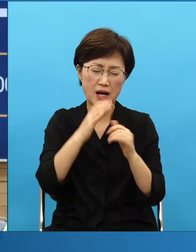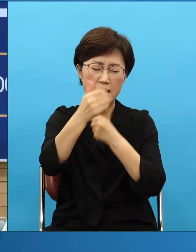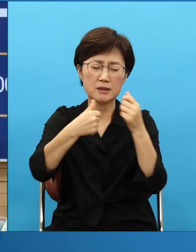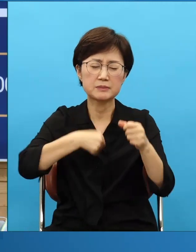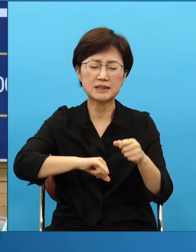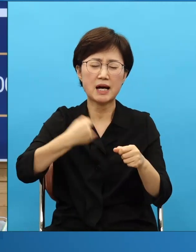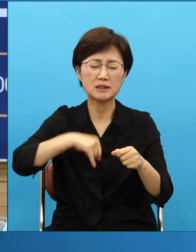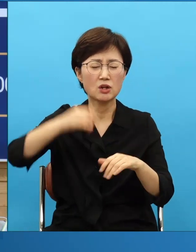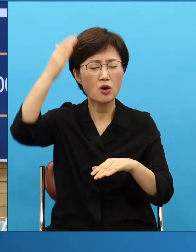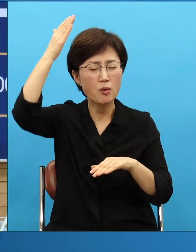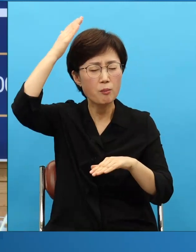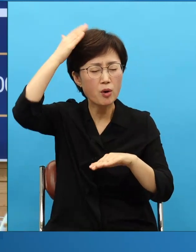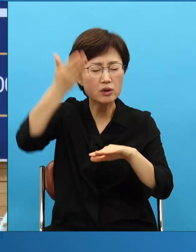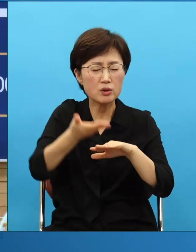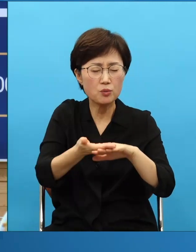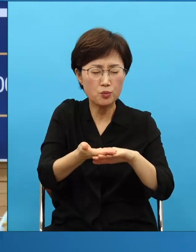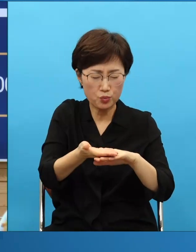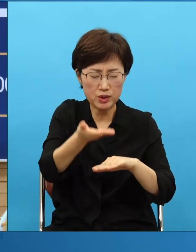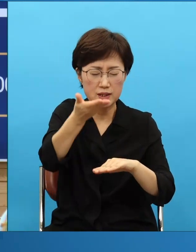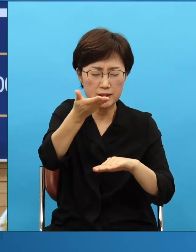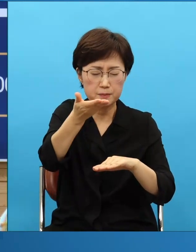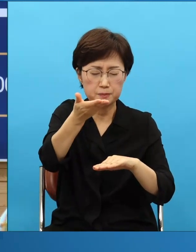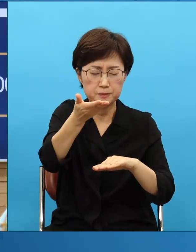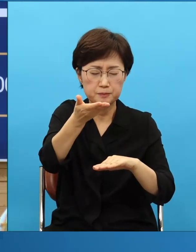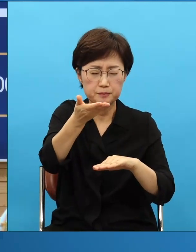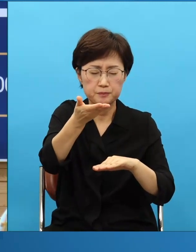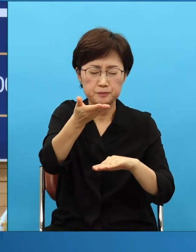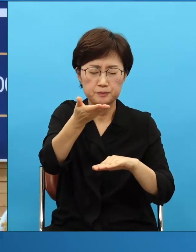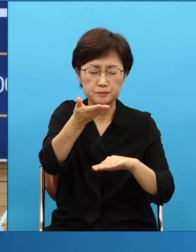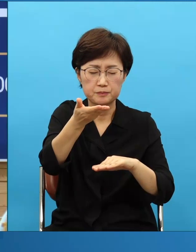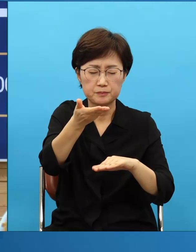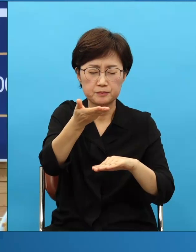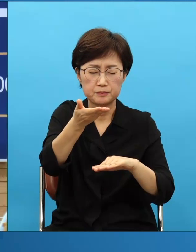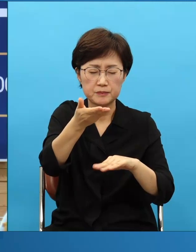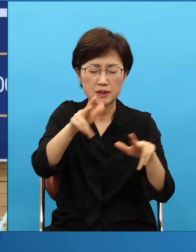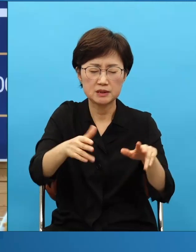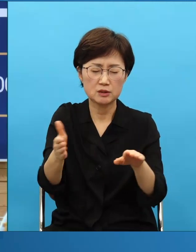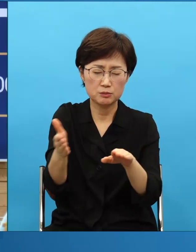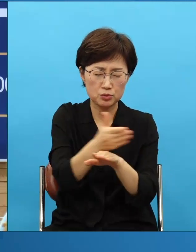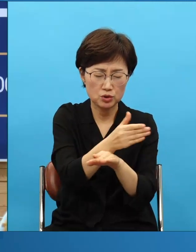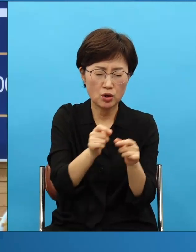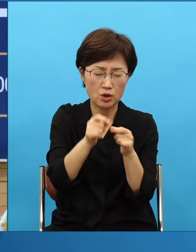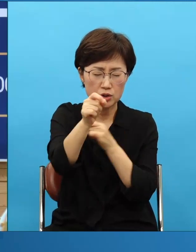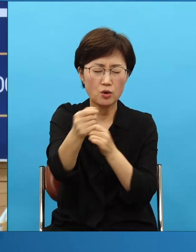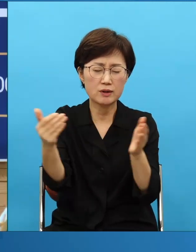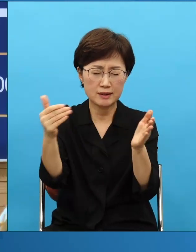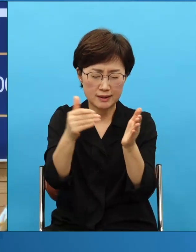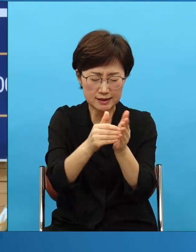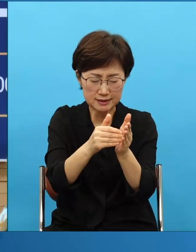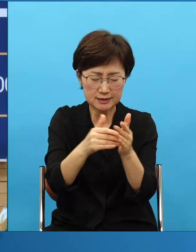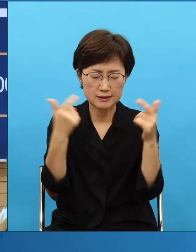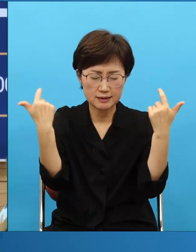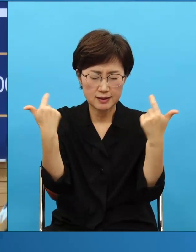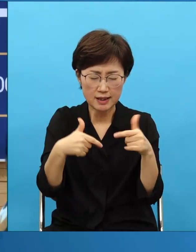위해 upon the heads of all the people of God who will end this year and start anew next year. 지금부터 May you 영원까지